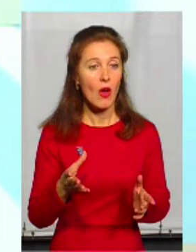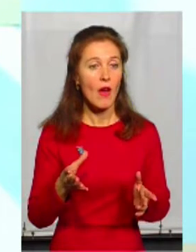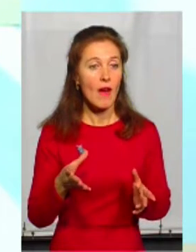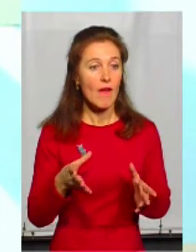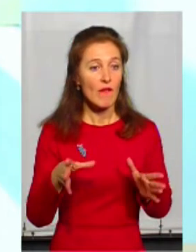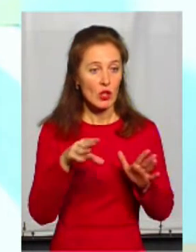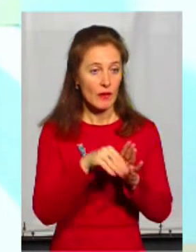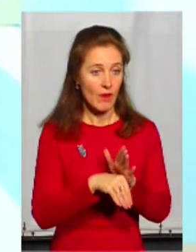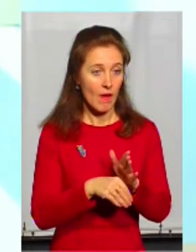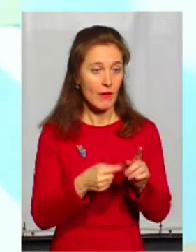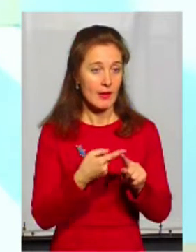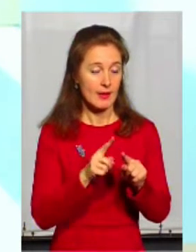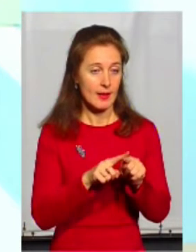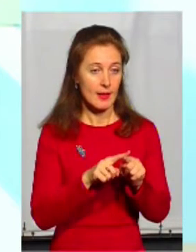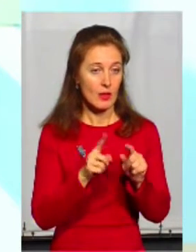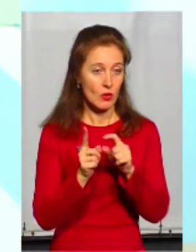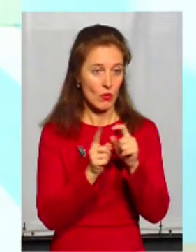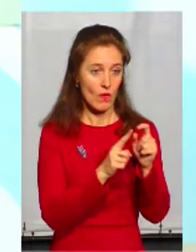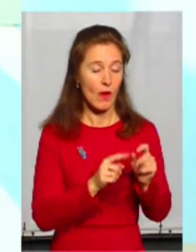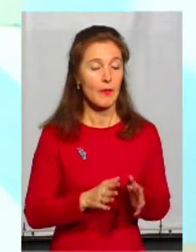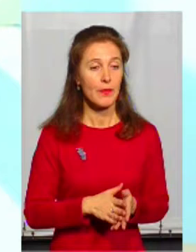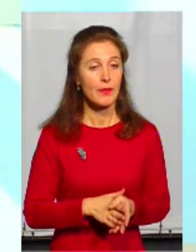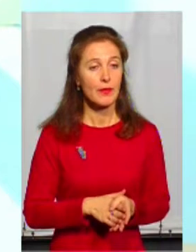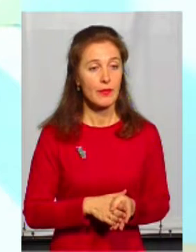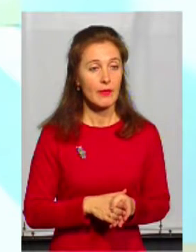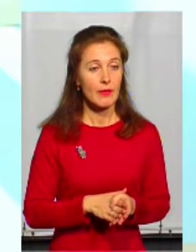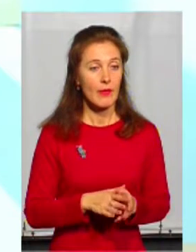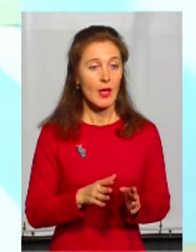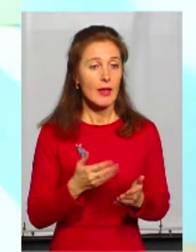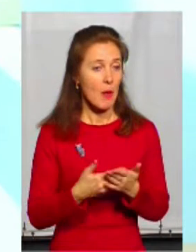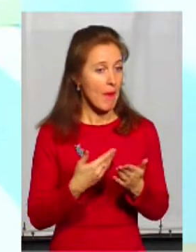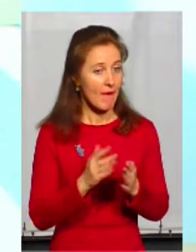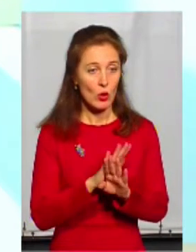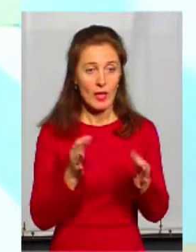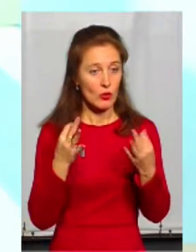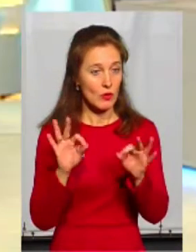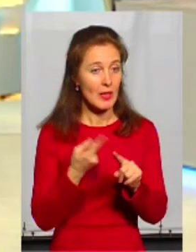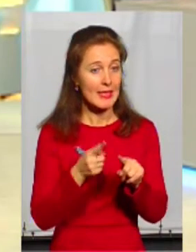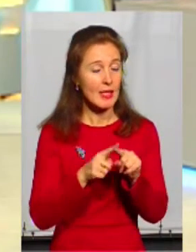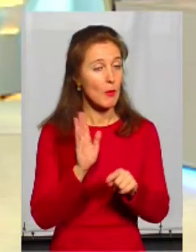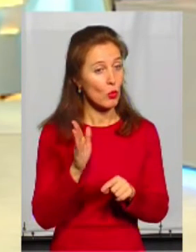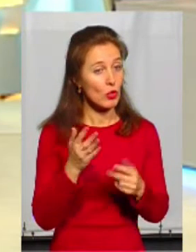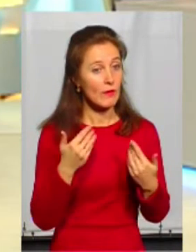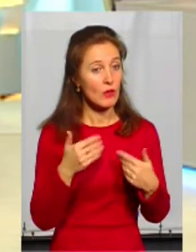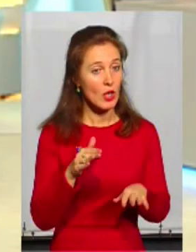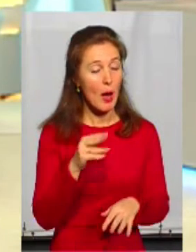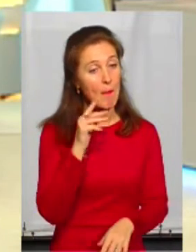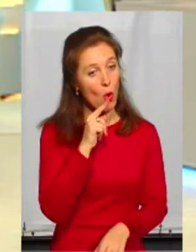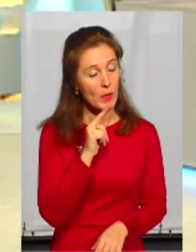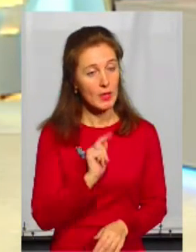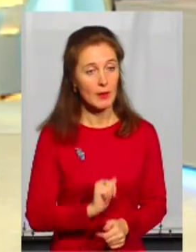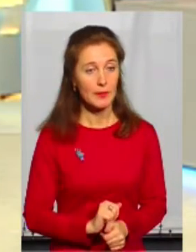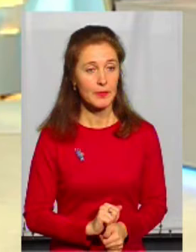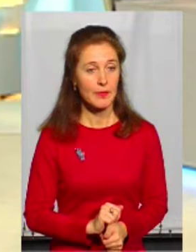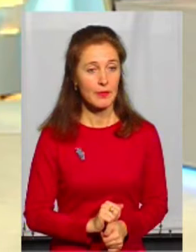сьогодні, напевно, ті, хто будуть писати про Україну, вже, напевно, не дозволять собі написати «Україна». Це вже буде граматична помилка. Так, це вже буде